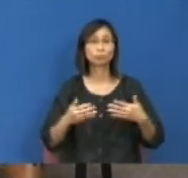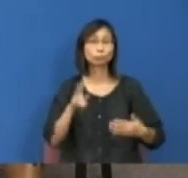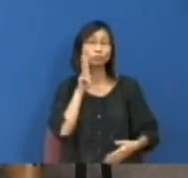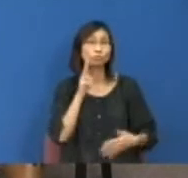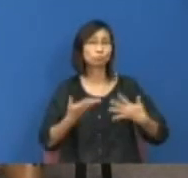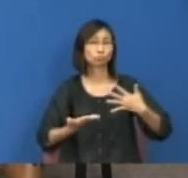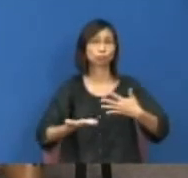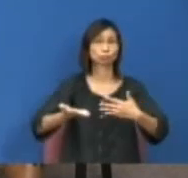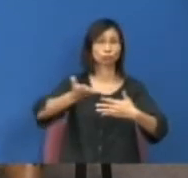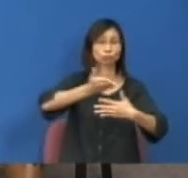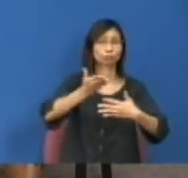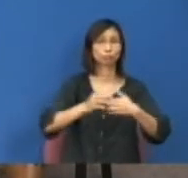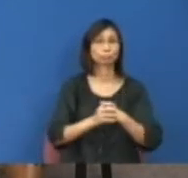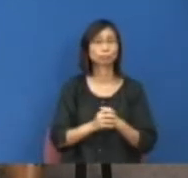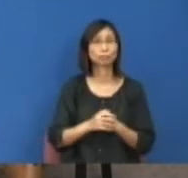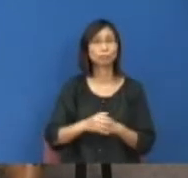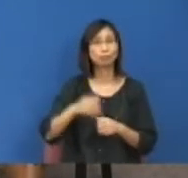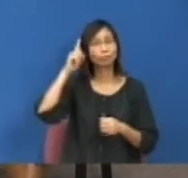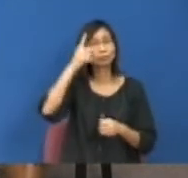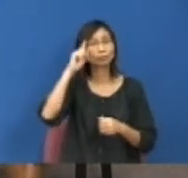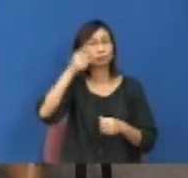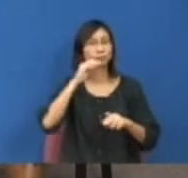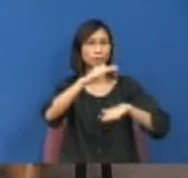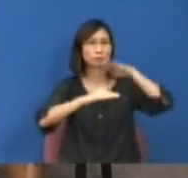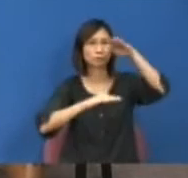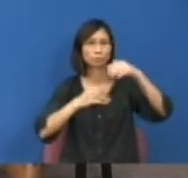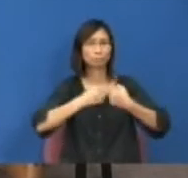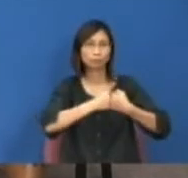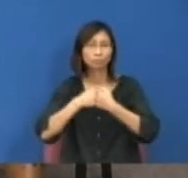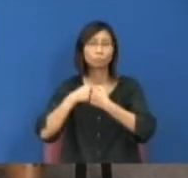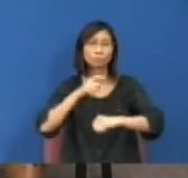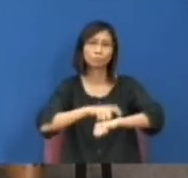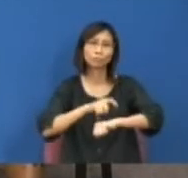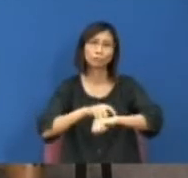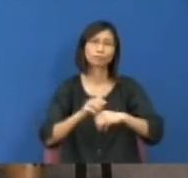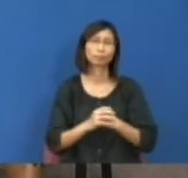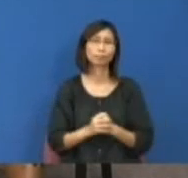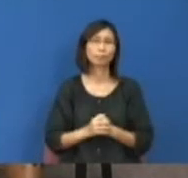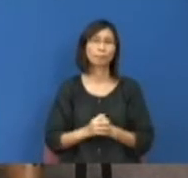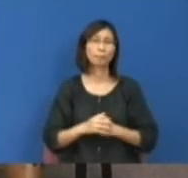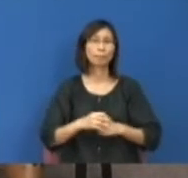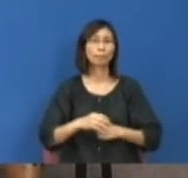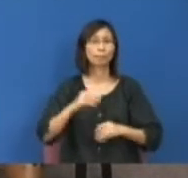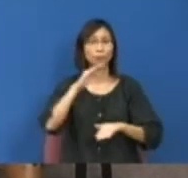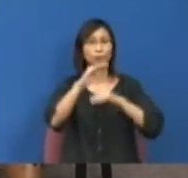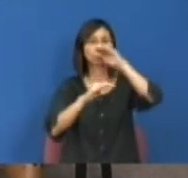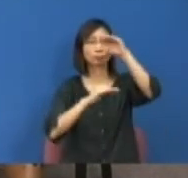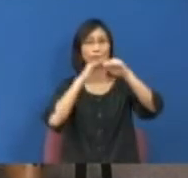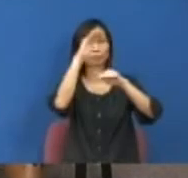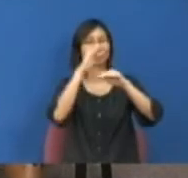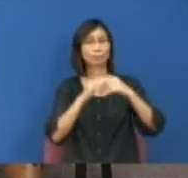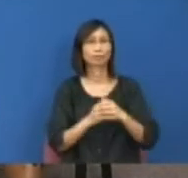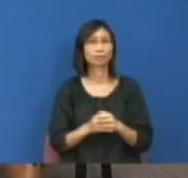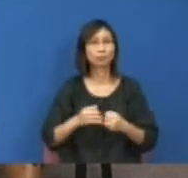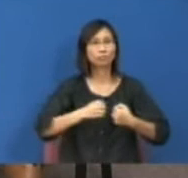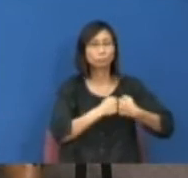就係咁多，就係咁得咁多嘢，就係次次都係話叫階級鬥爭嘅時候，咁你就即係將階級鬥爭 distort 咗啦。原